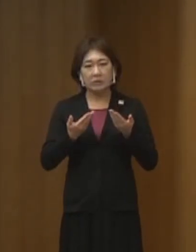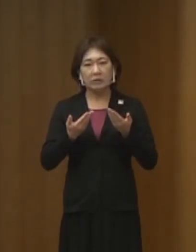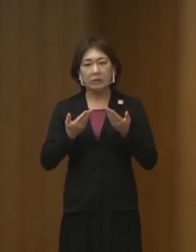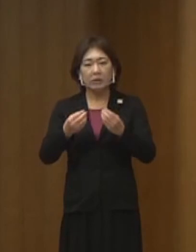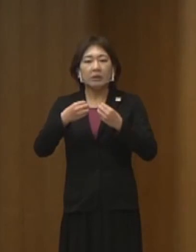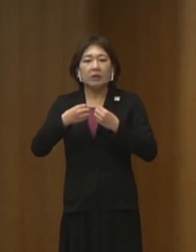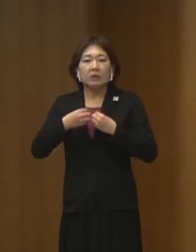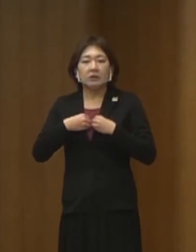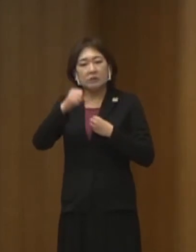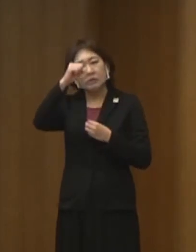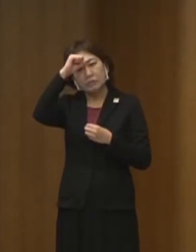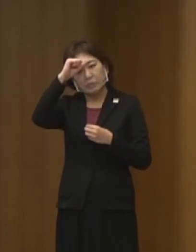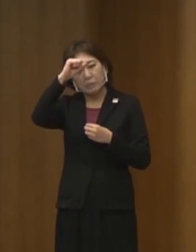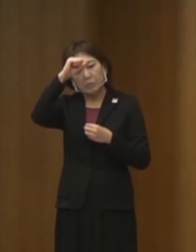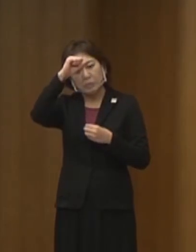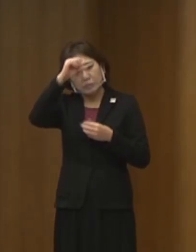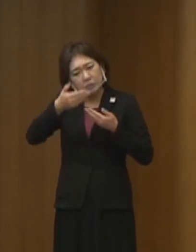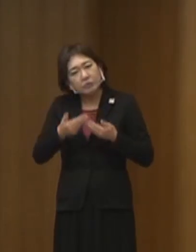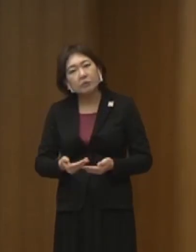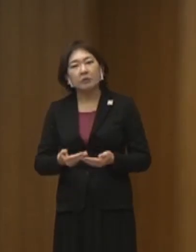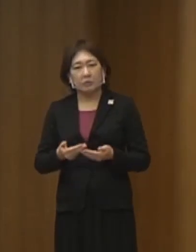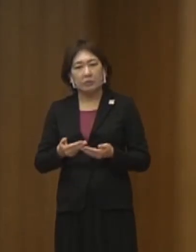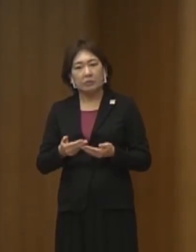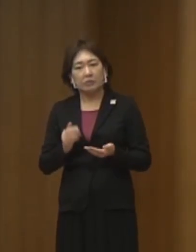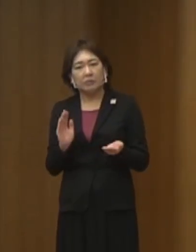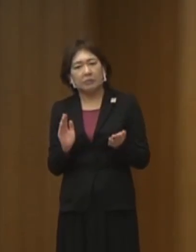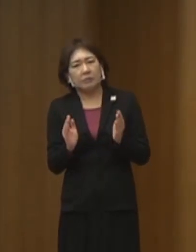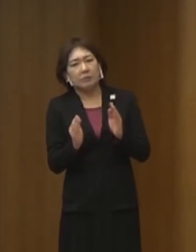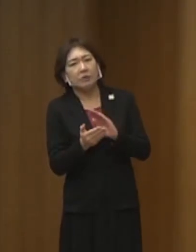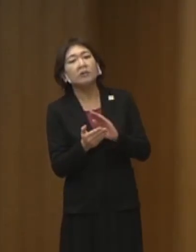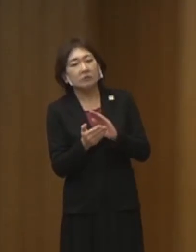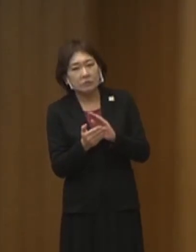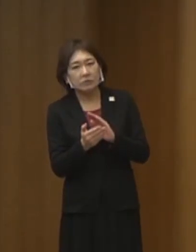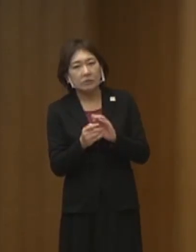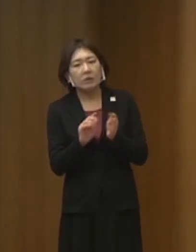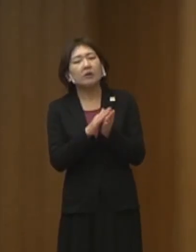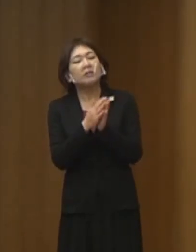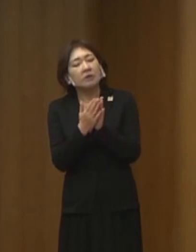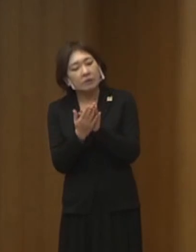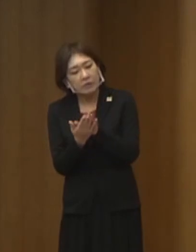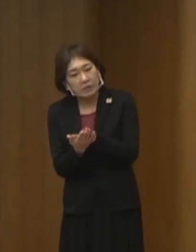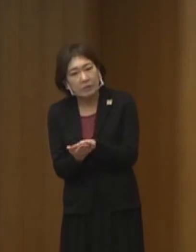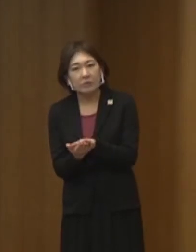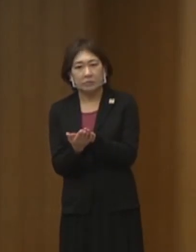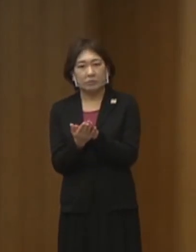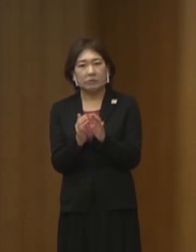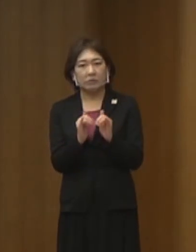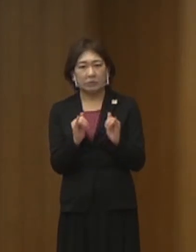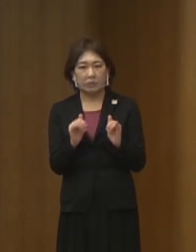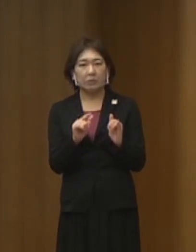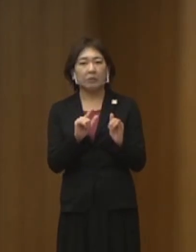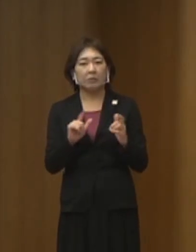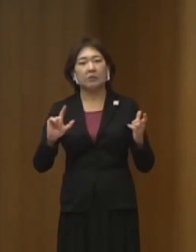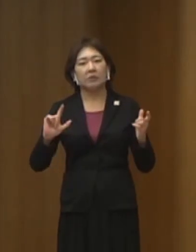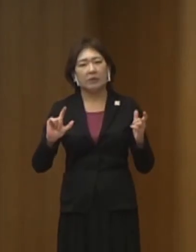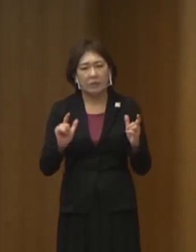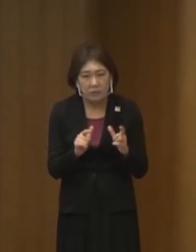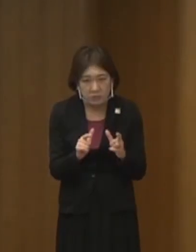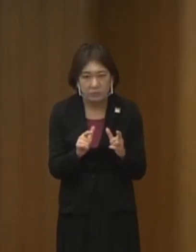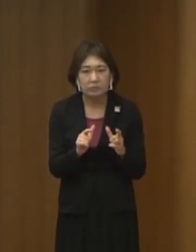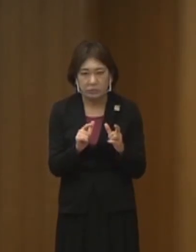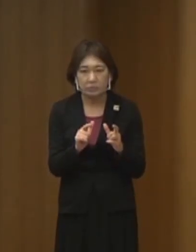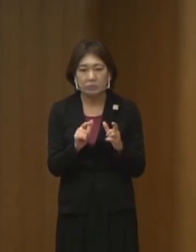で重症となっていく、そういった方、そして亡くなられるという方を一人でも少なくしていかなければなら